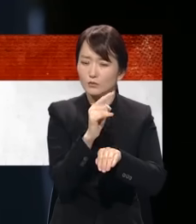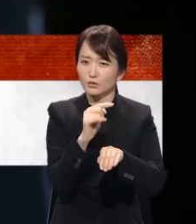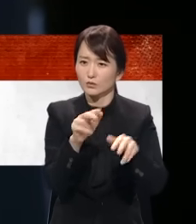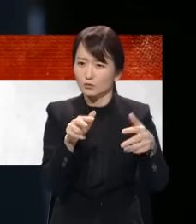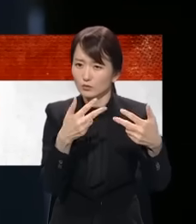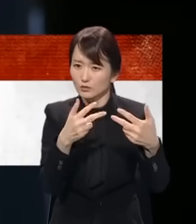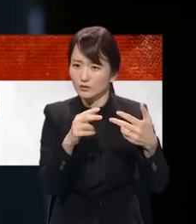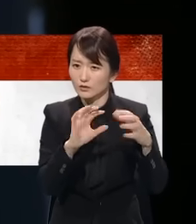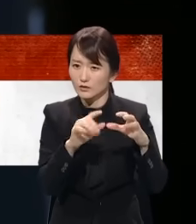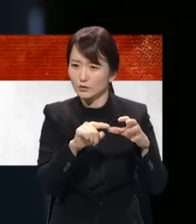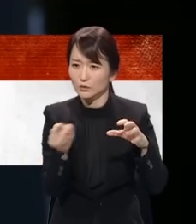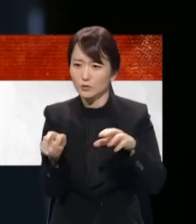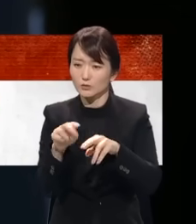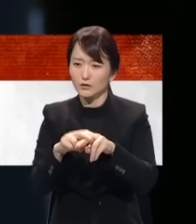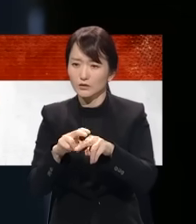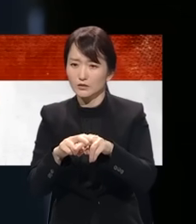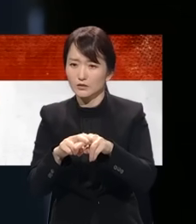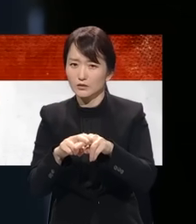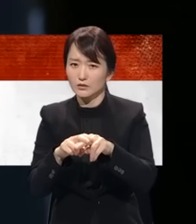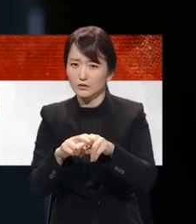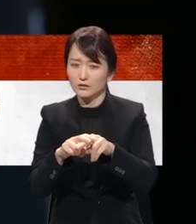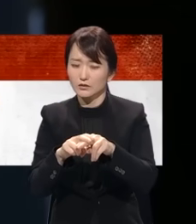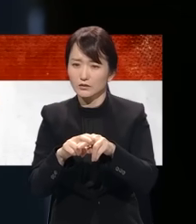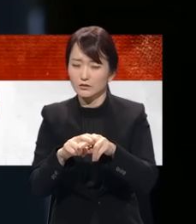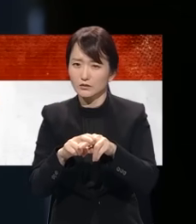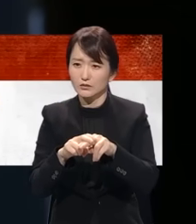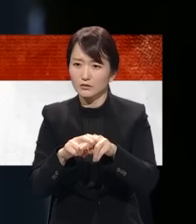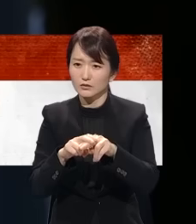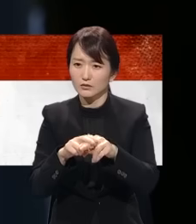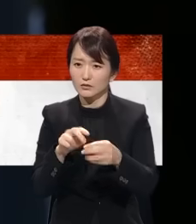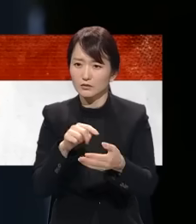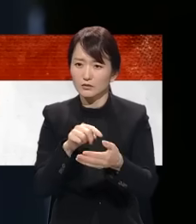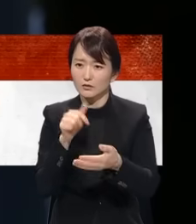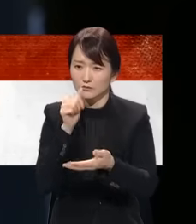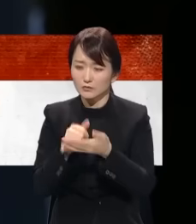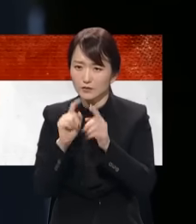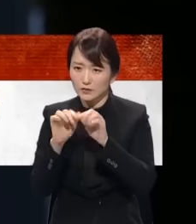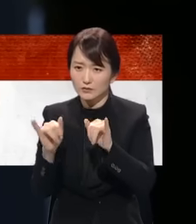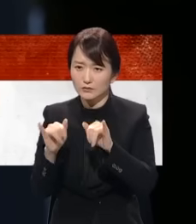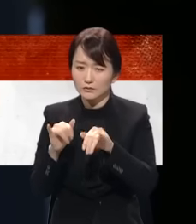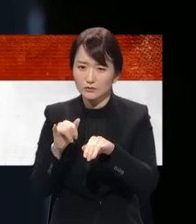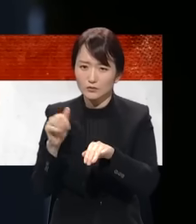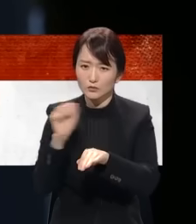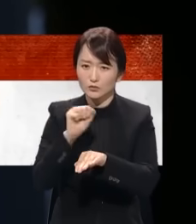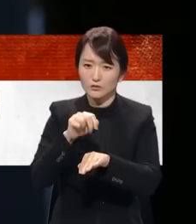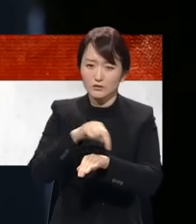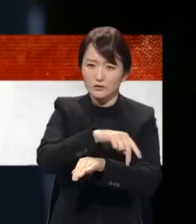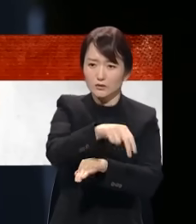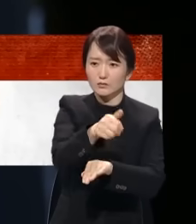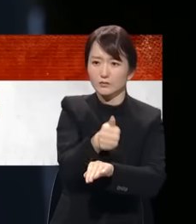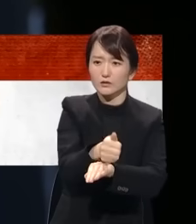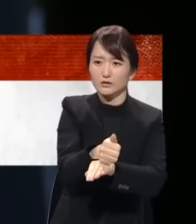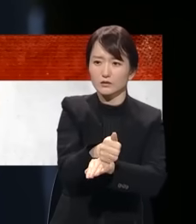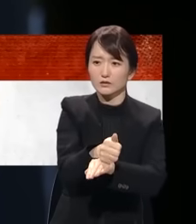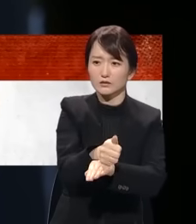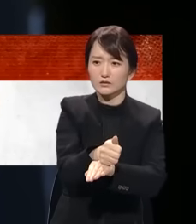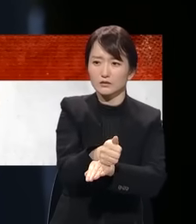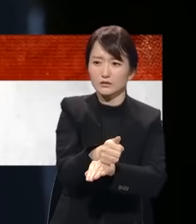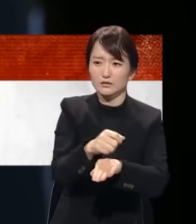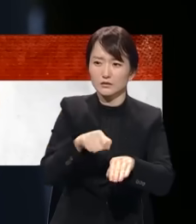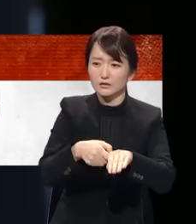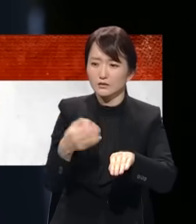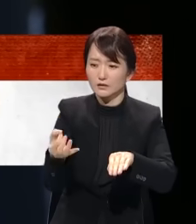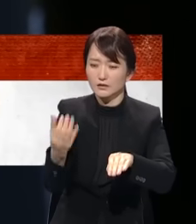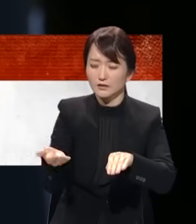조수석에 앉아있었죠. 근데 피해자가 운전석을 타가지고 뭐 차키나 가방을 내놔라 하면서 거부하니까 이제 폭행한 거죠.